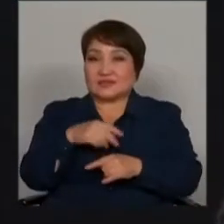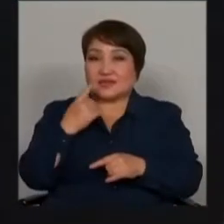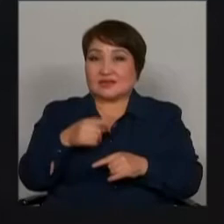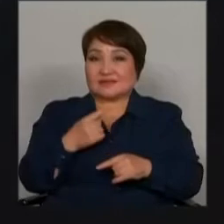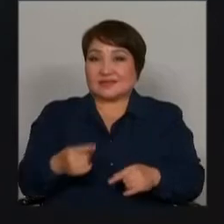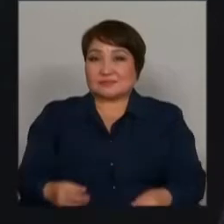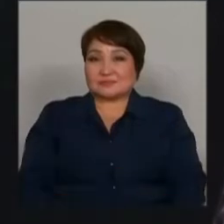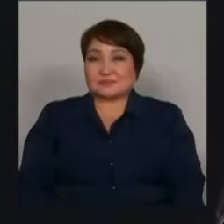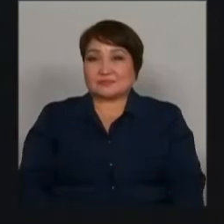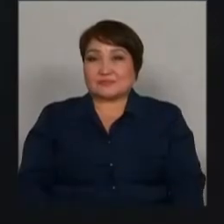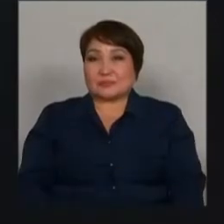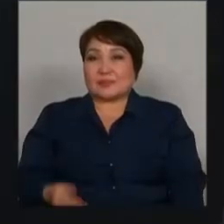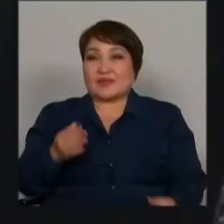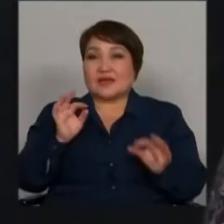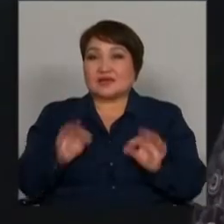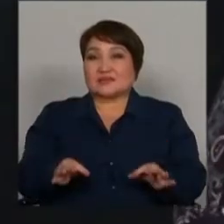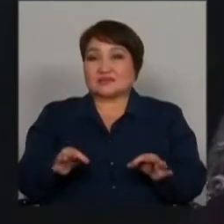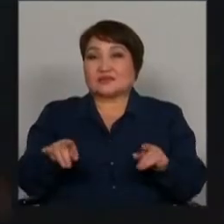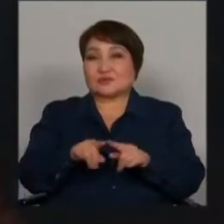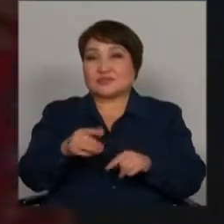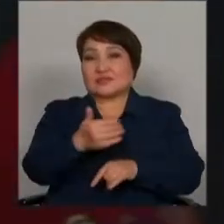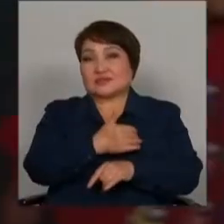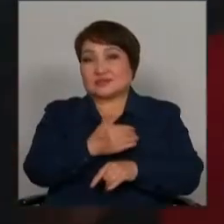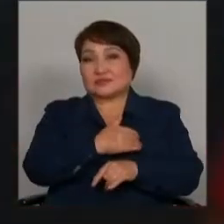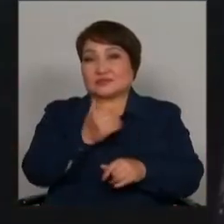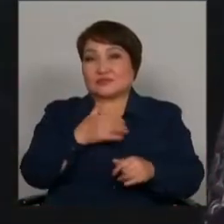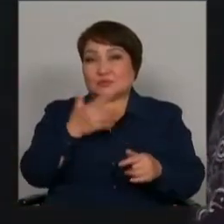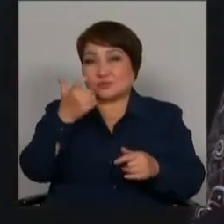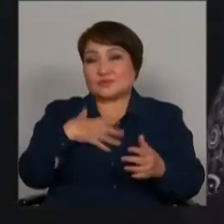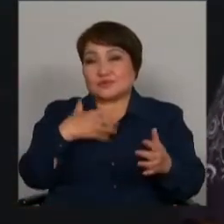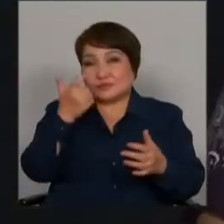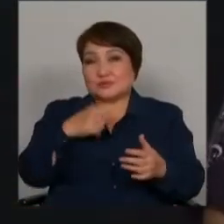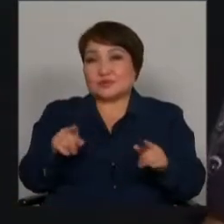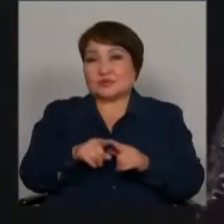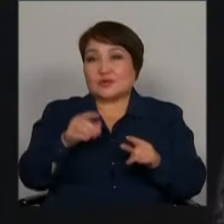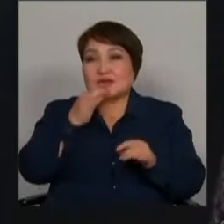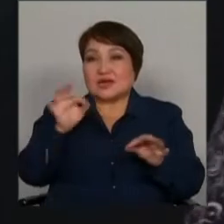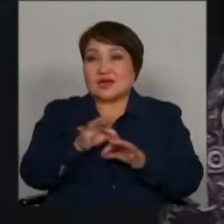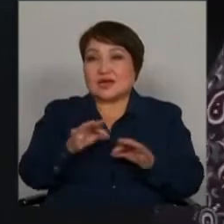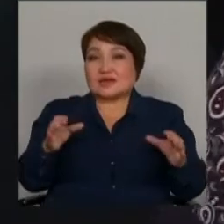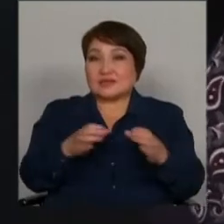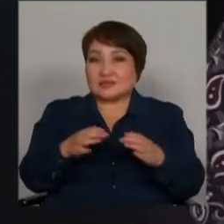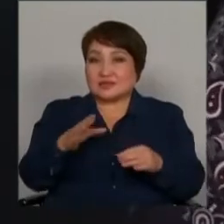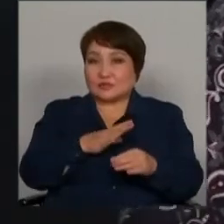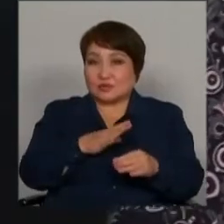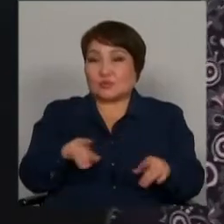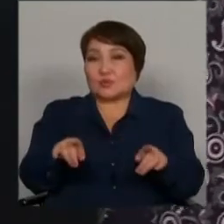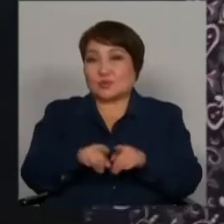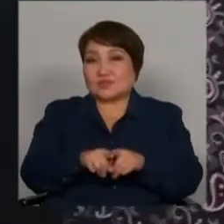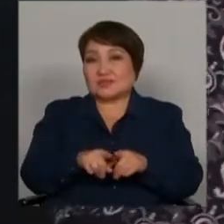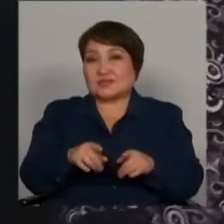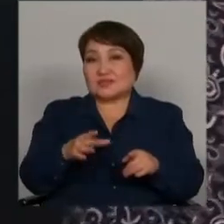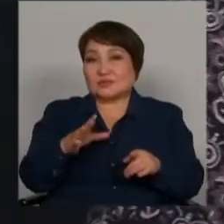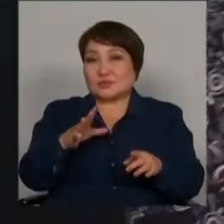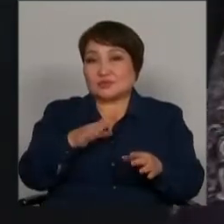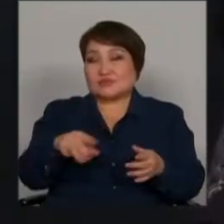Қалаймыз, әрине өзімізге осында оркестр болды. Каждый немізде Қазақстанымызда осында көп жерде болса біз